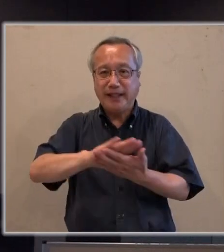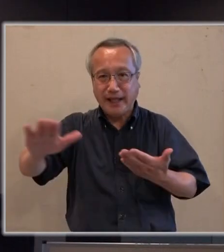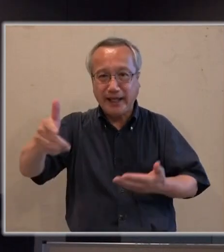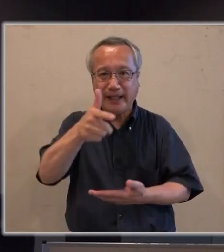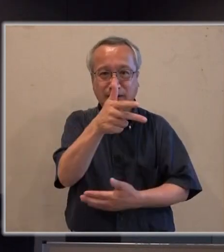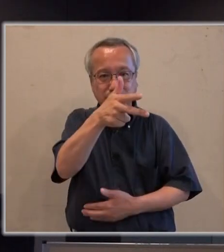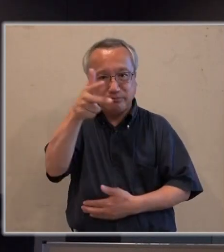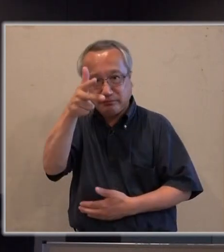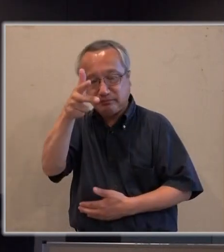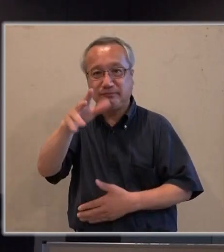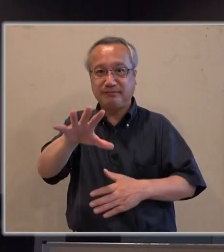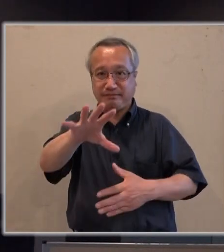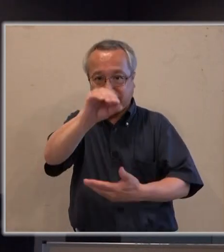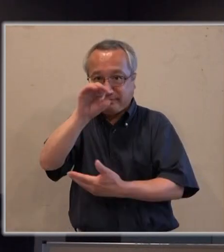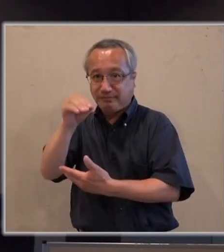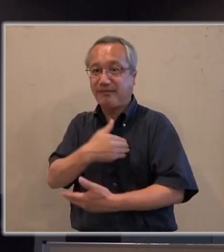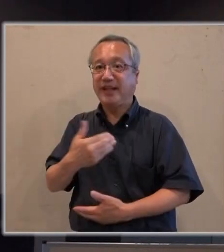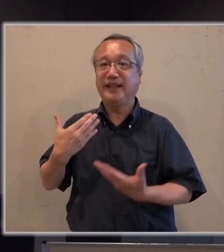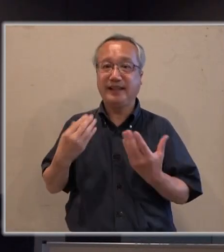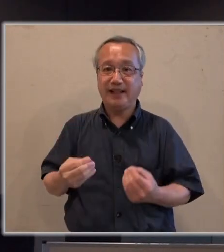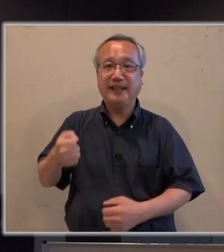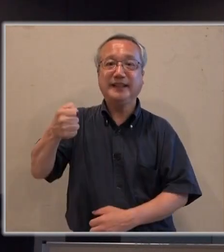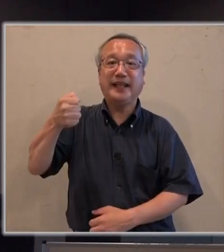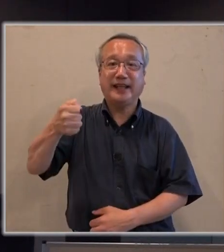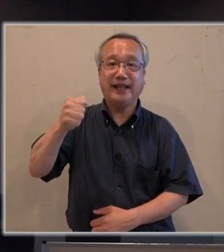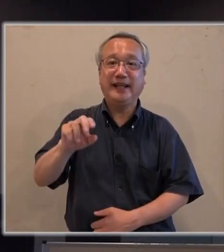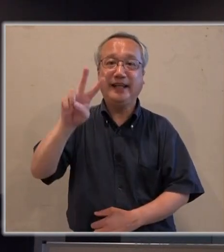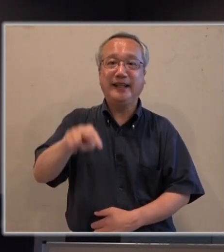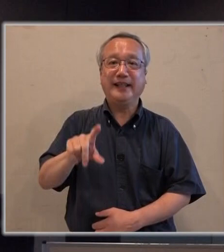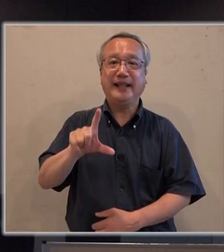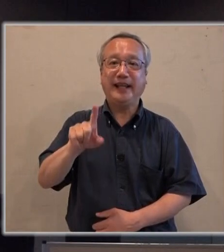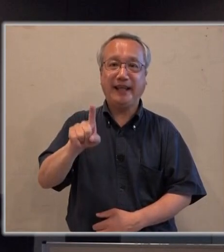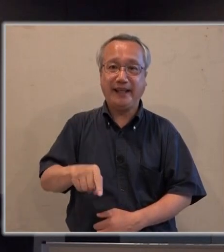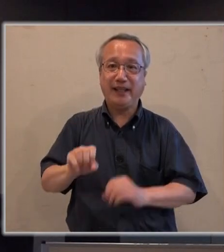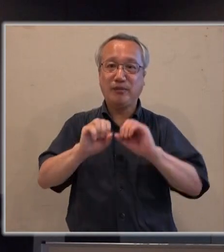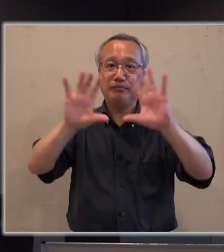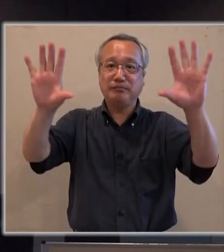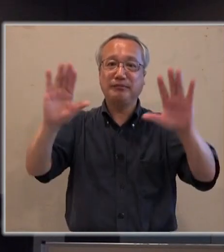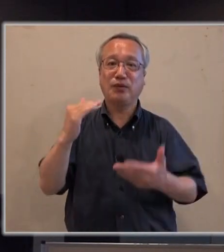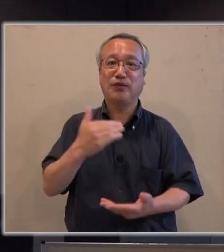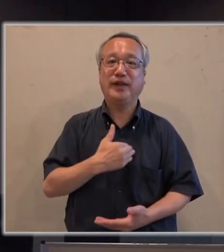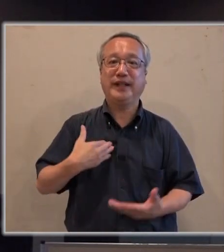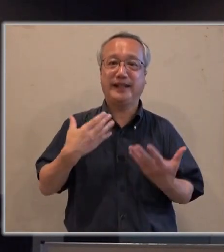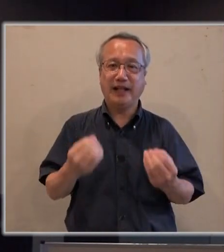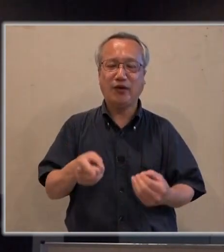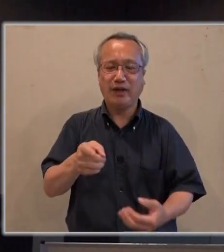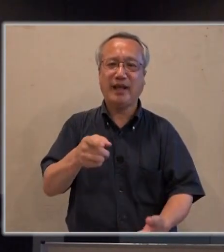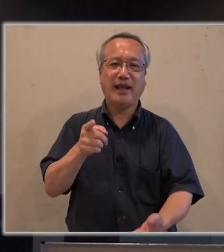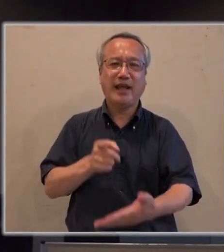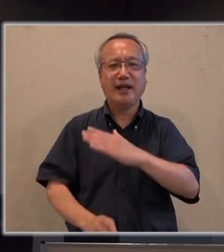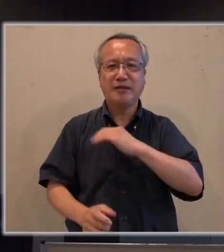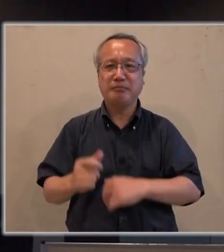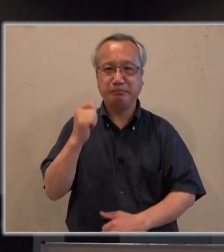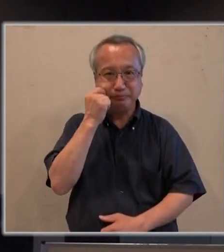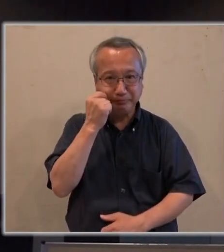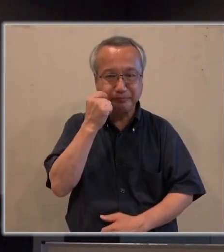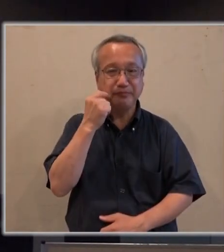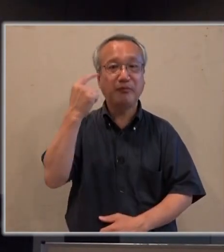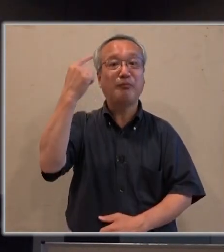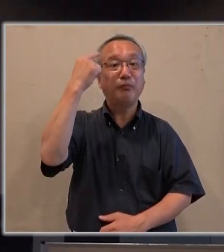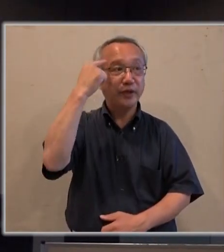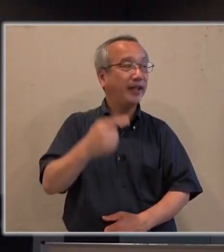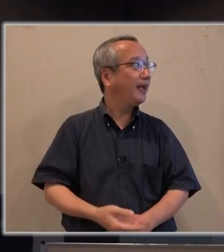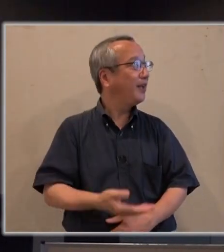ーで、流していただくということができて、僕はオリンピックの聖火ランナーになりました。でもこれでも諦められないということで、これ